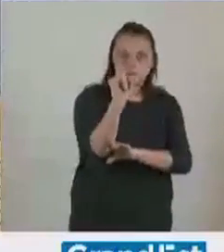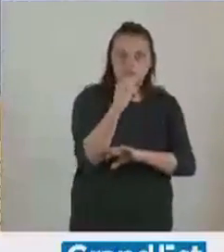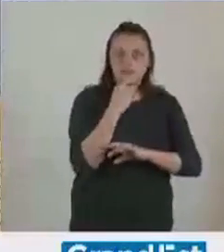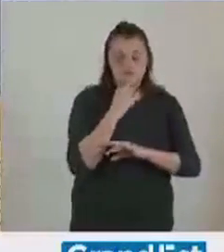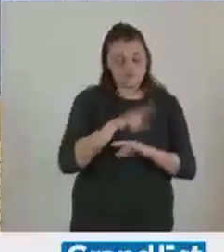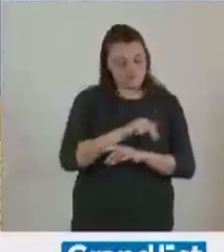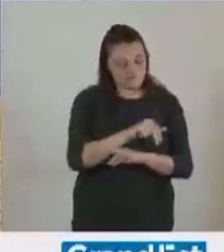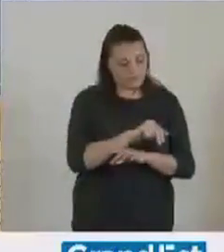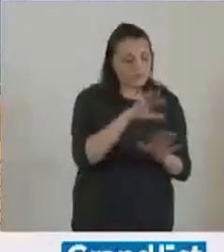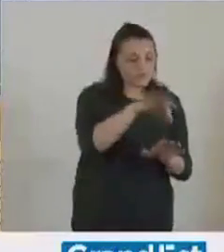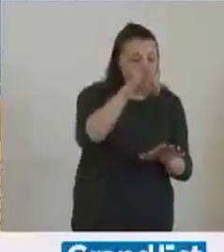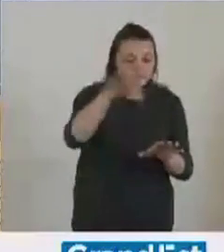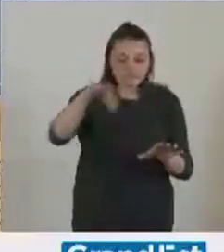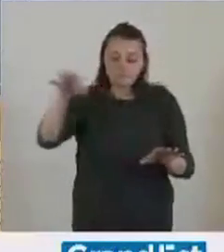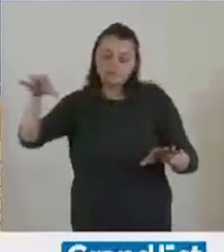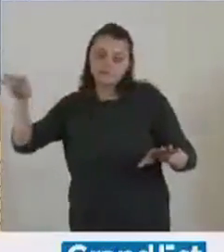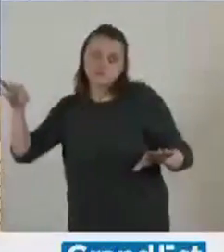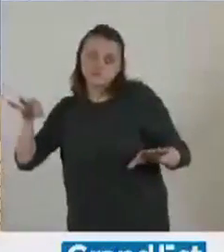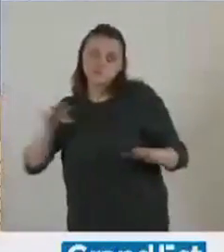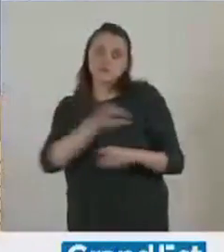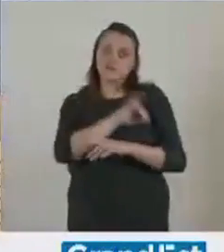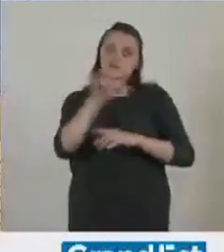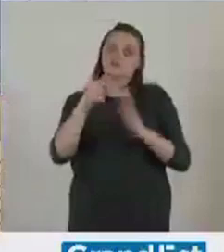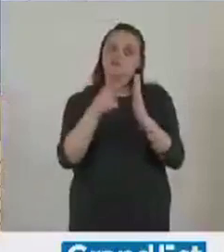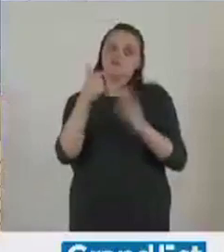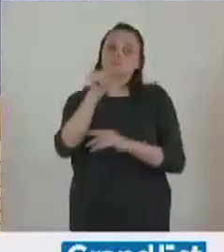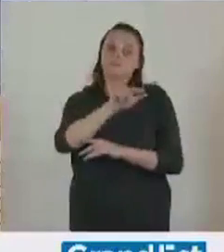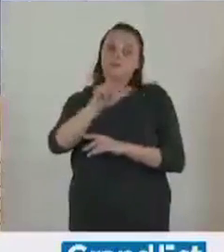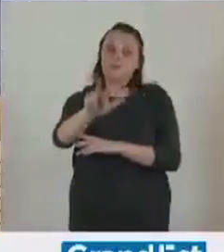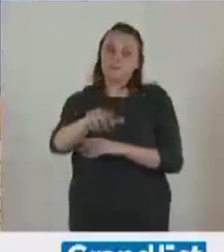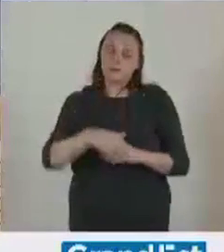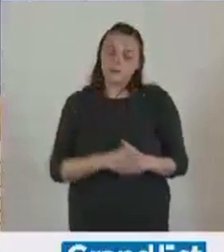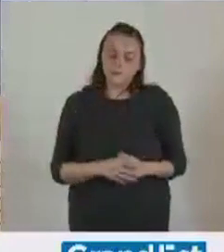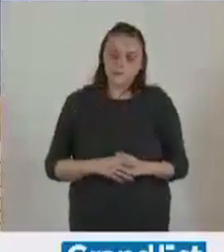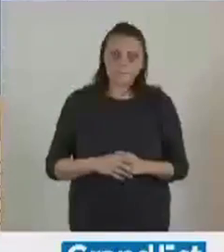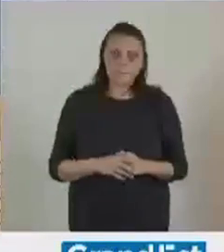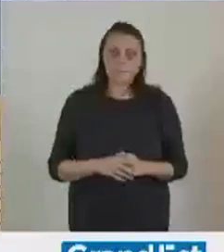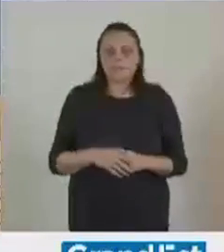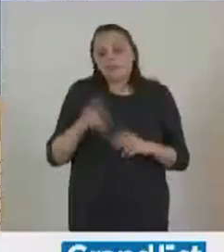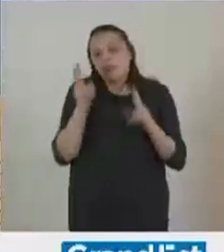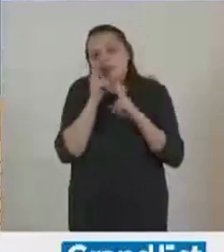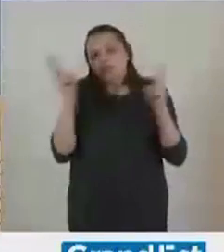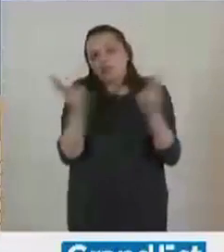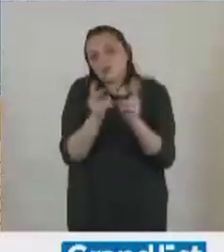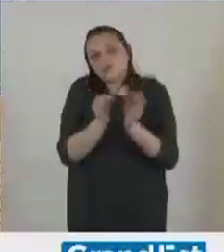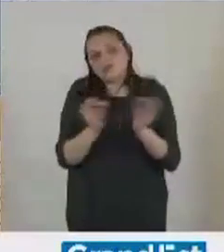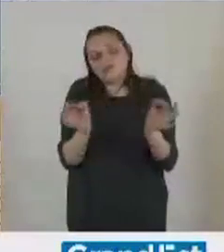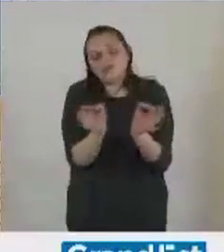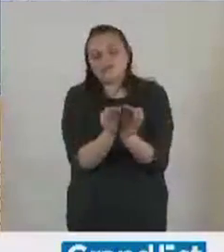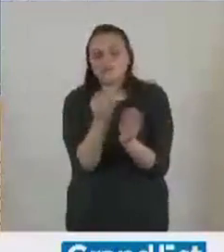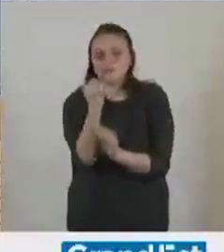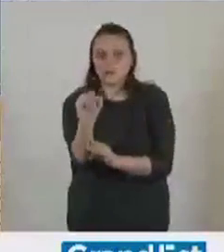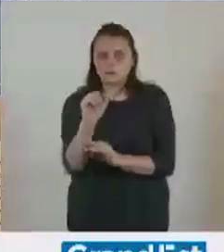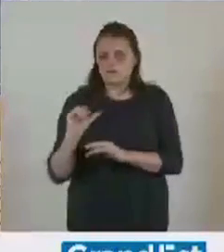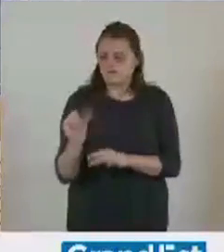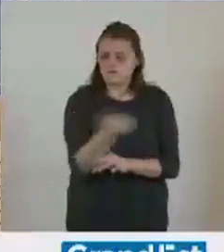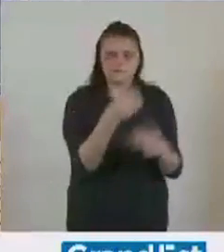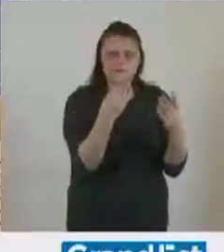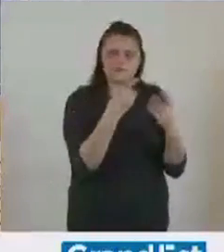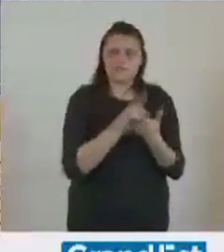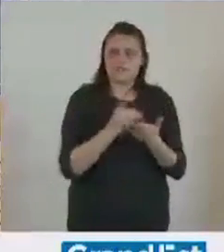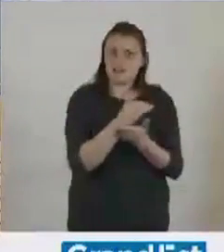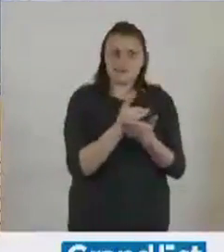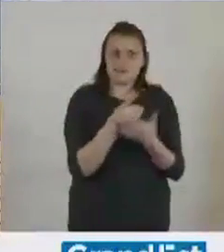jusqu'en 2023. Ces zones prioritaires, ce sont le plus souvent, mais ce sont les départements qui vont les définir,